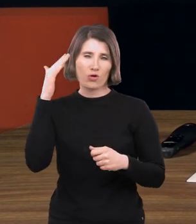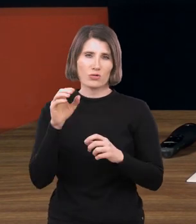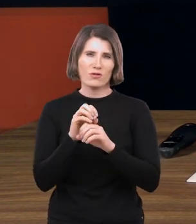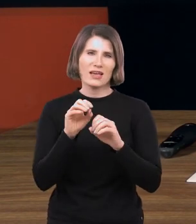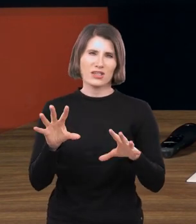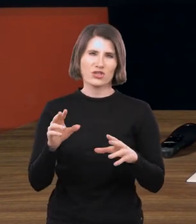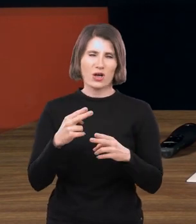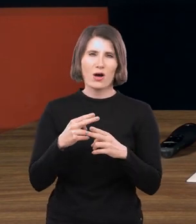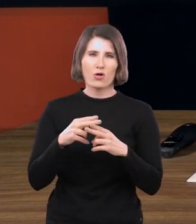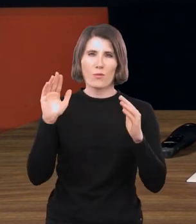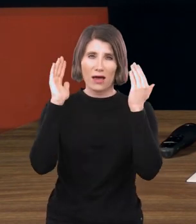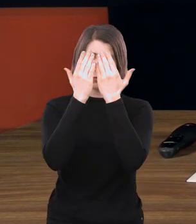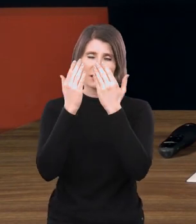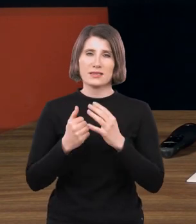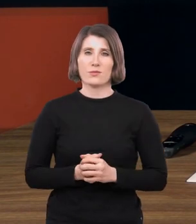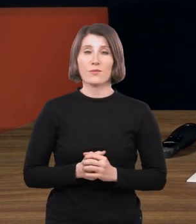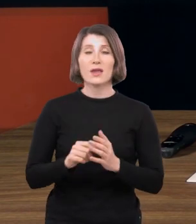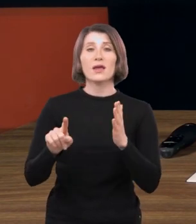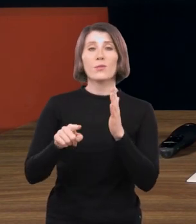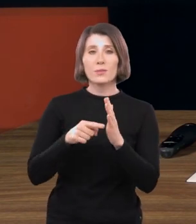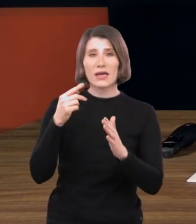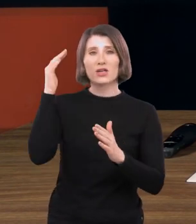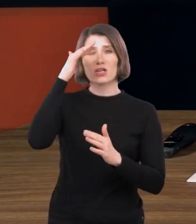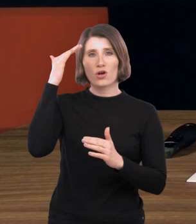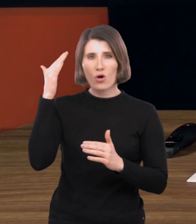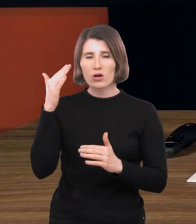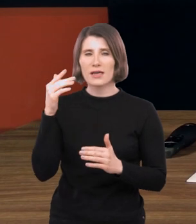Jedną z takich pierwszych teorii, na szczęście obaloną,